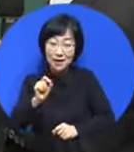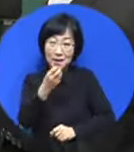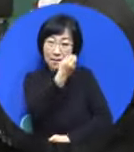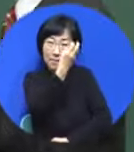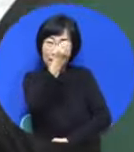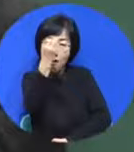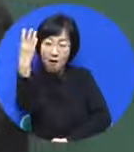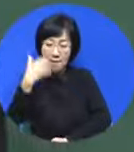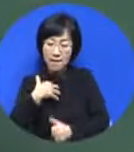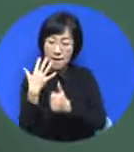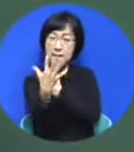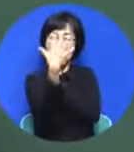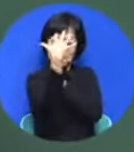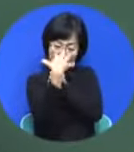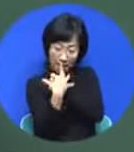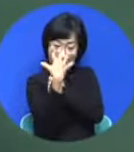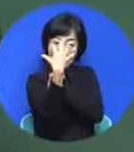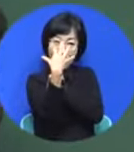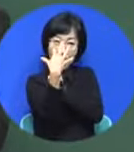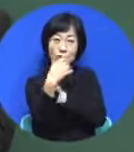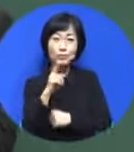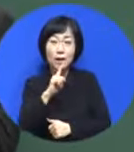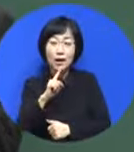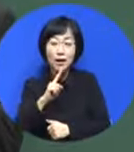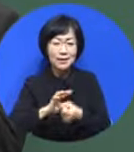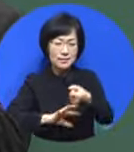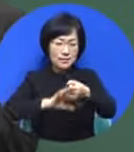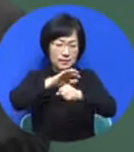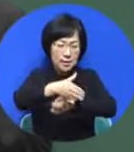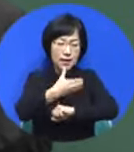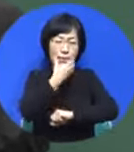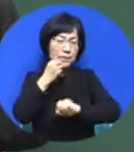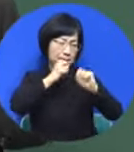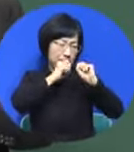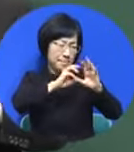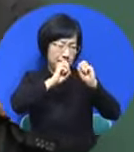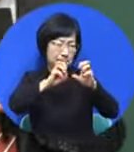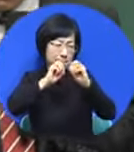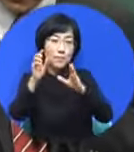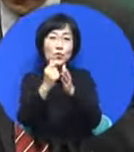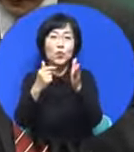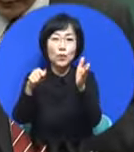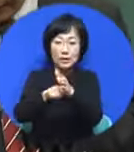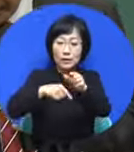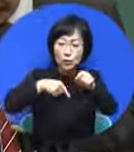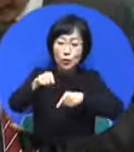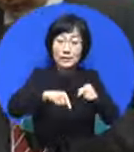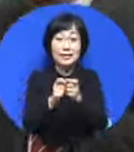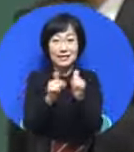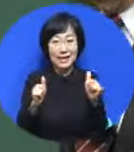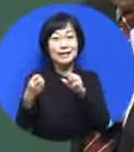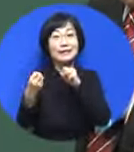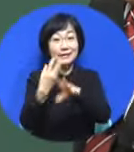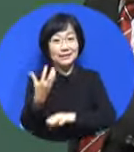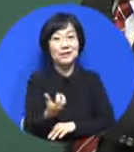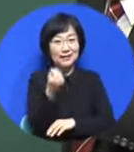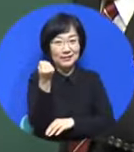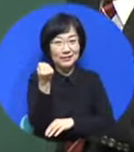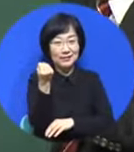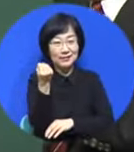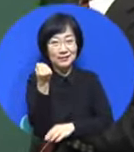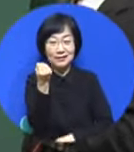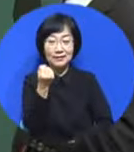하는 세계 복음화하는 통치자로 가게 되는 거죠. And he was going to become a leader who really understood evangelism